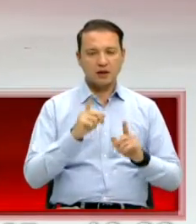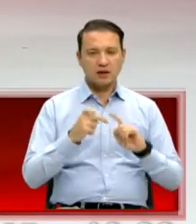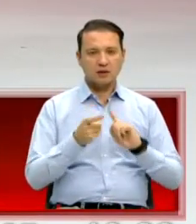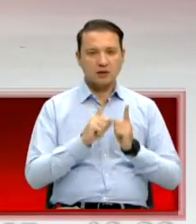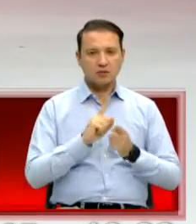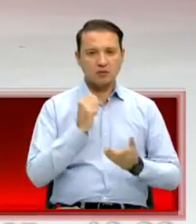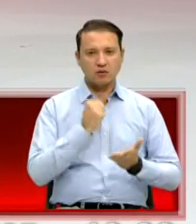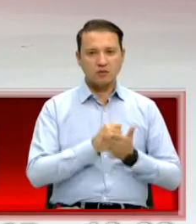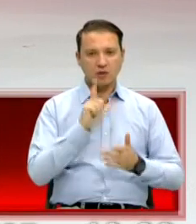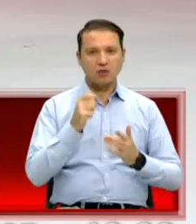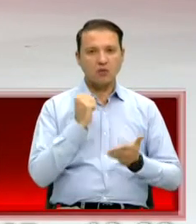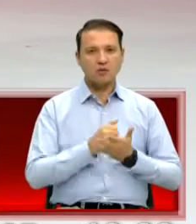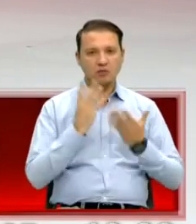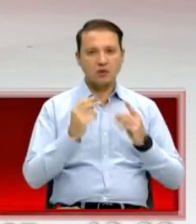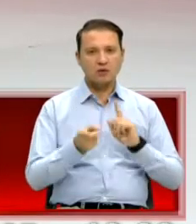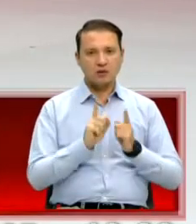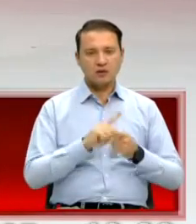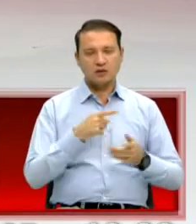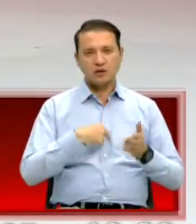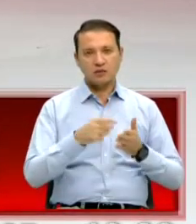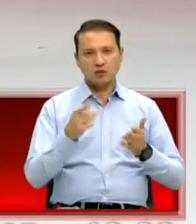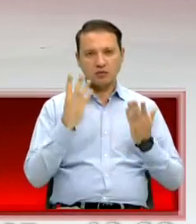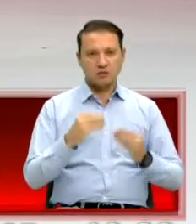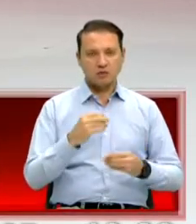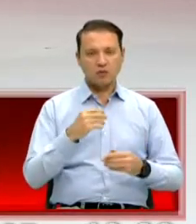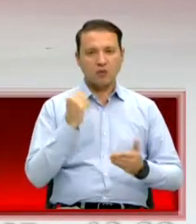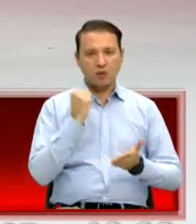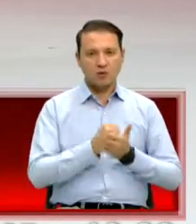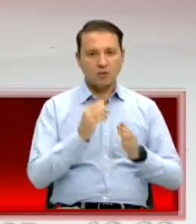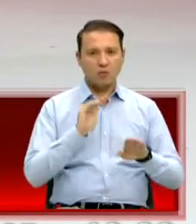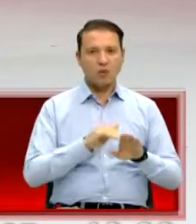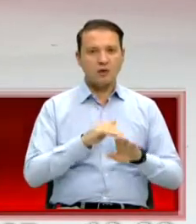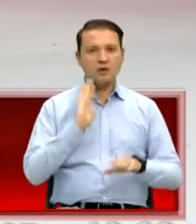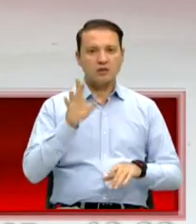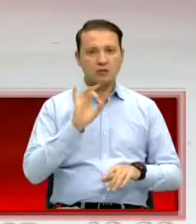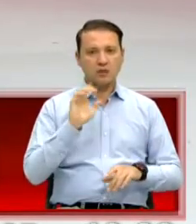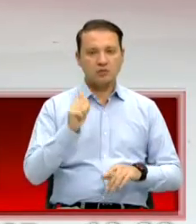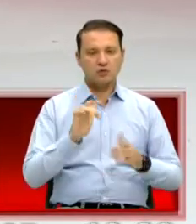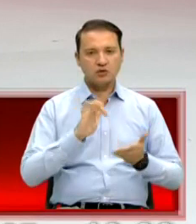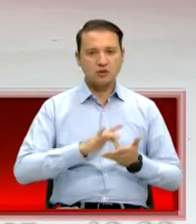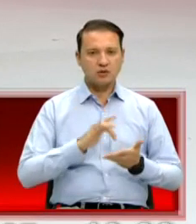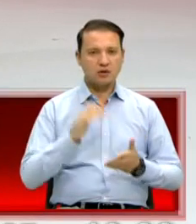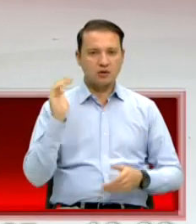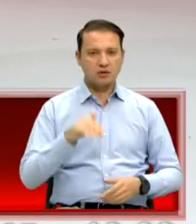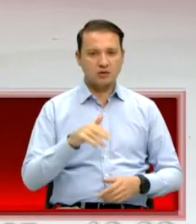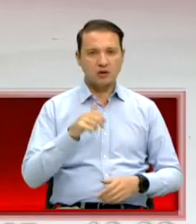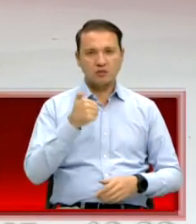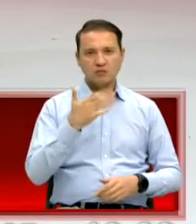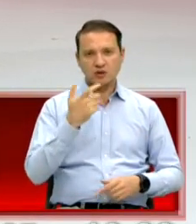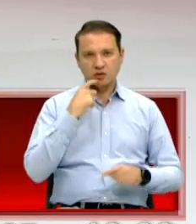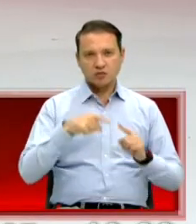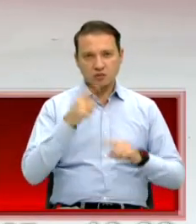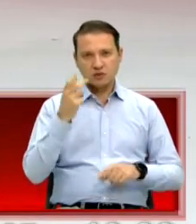randevusunu onaylayacak. Onaylamayanın randevusu iptal olacak. Onaylayıp muayene gitmeyenin de 15 gün ceza gelecek. 65